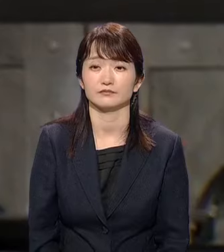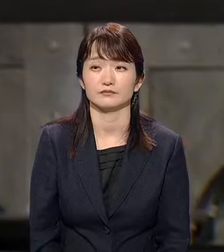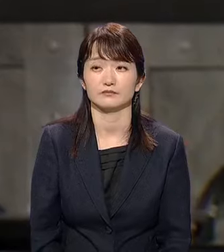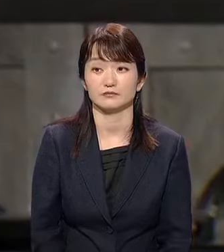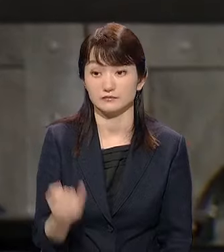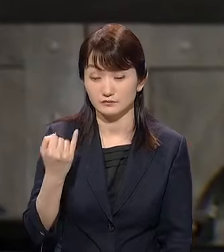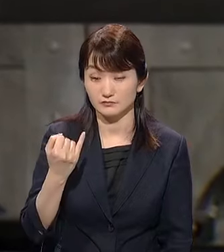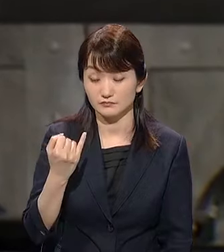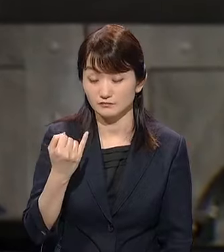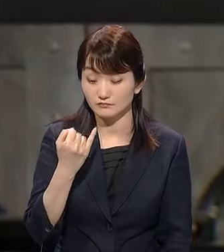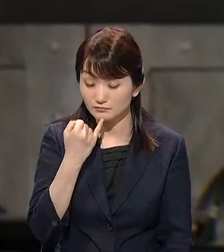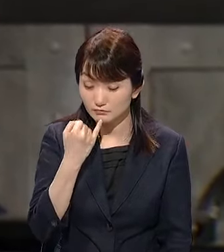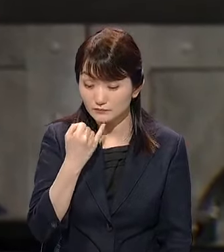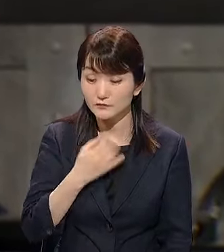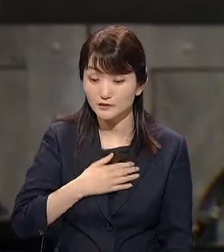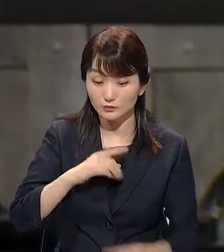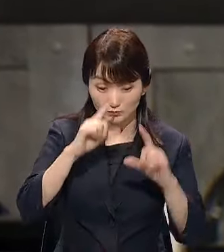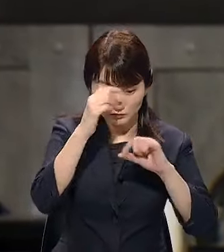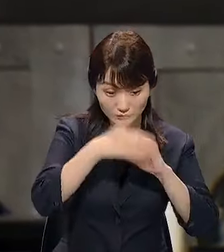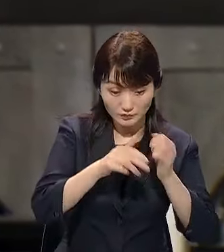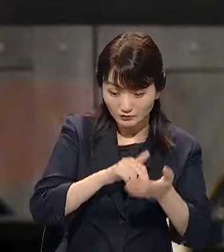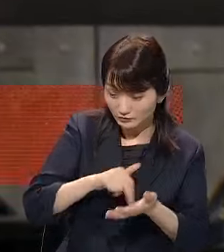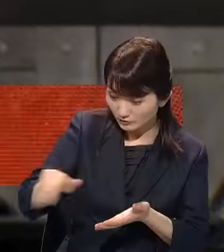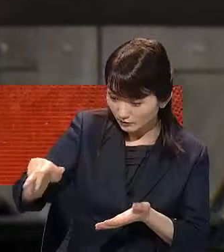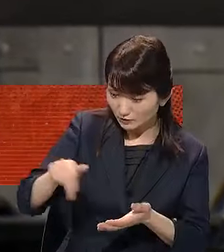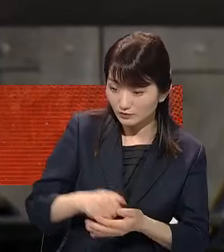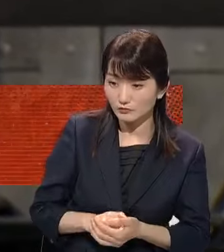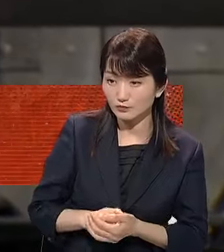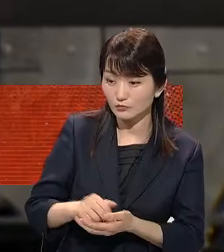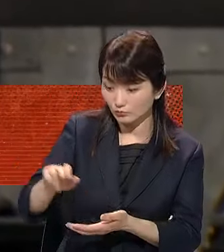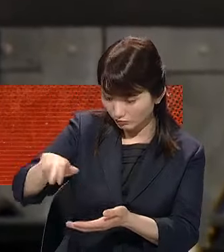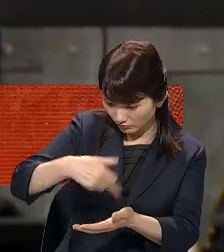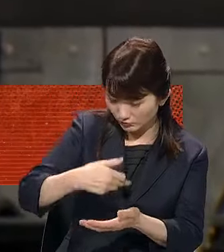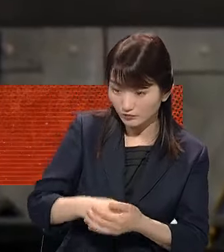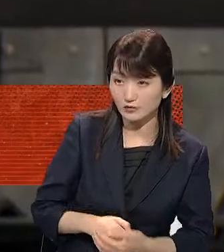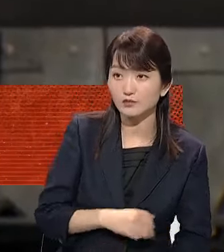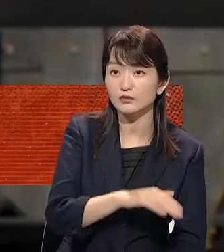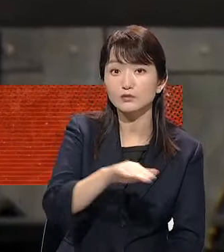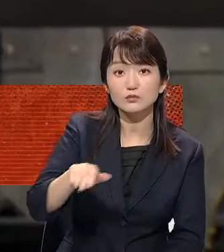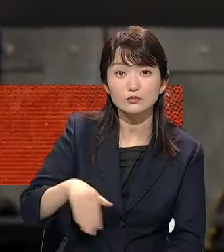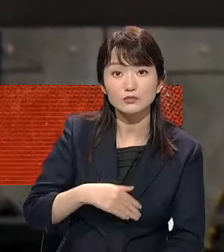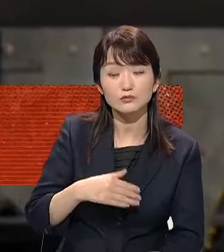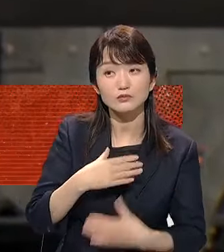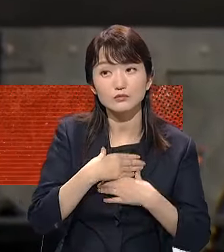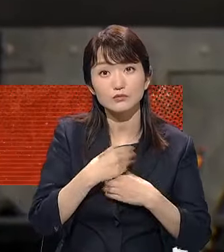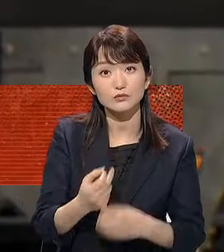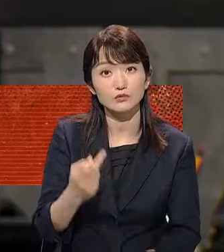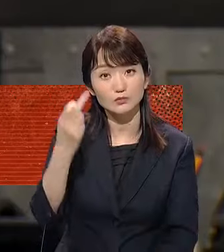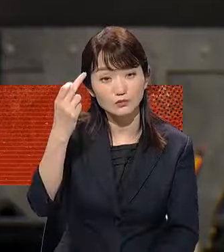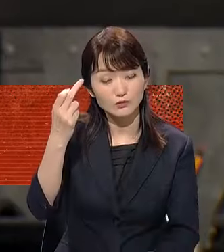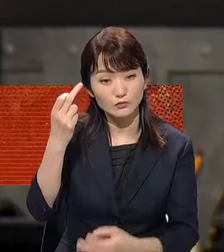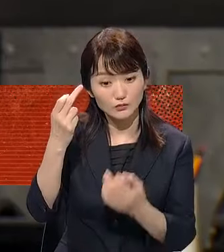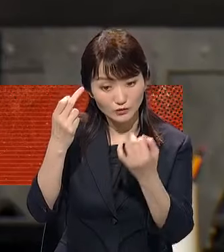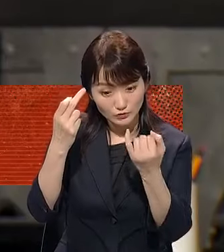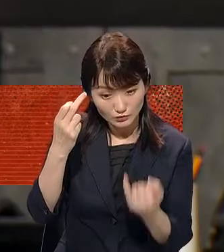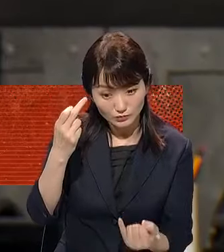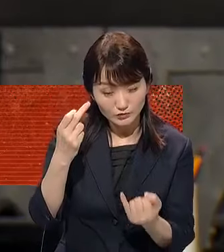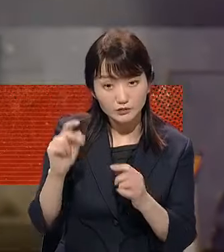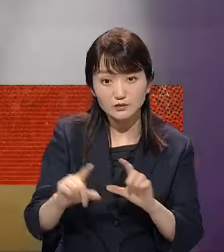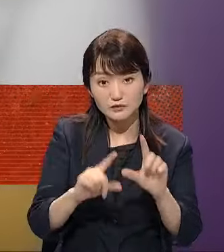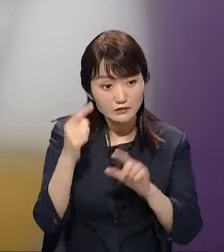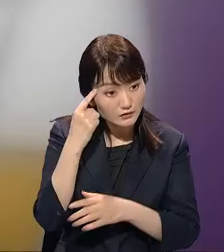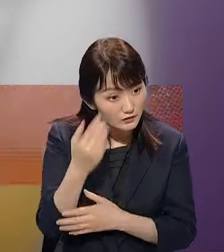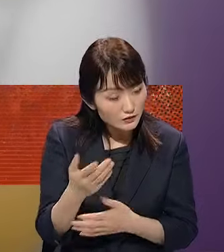알고 사진들을 다 보내고 나는데 갑자기 황당한 문자를 받습니다. 뭐요? 우리 편하게 오빠 동생으로 지낼래요? 그래야 테스트할 때 편하죠.